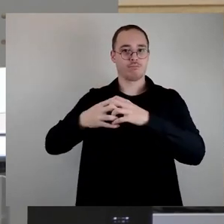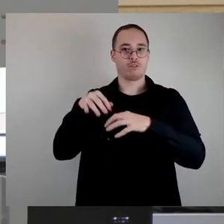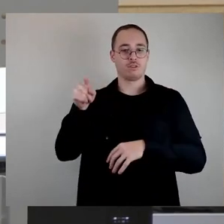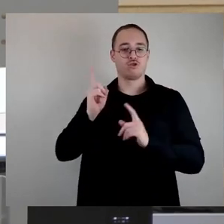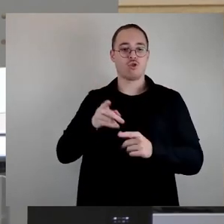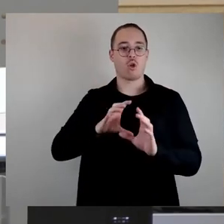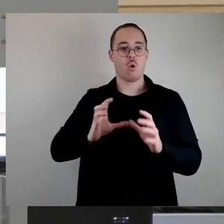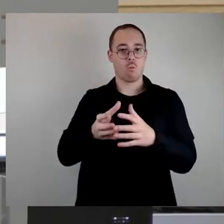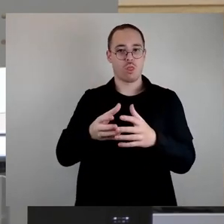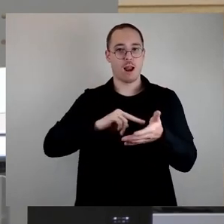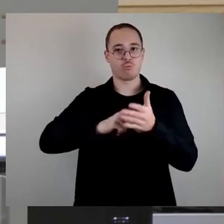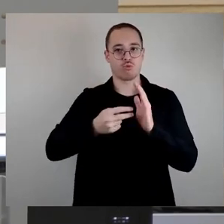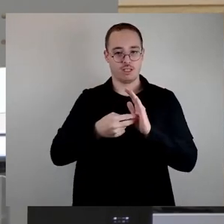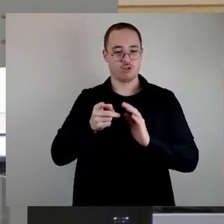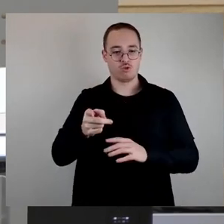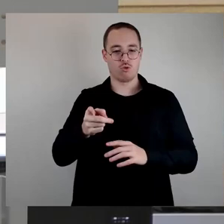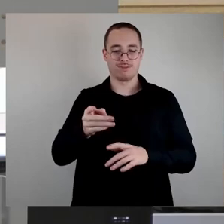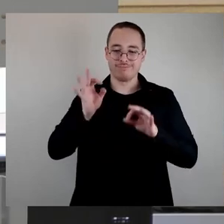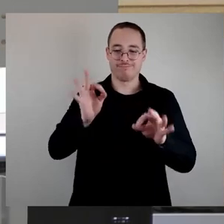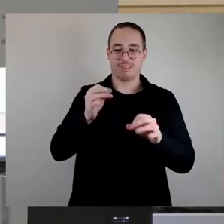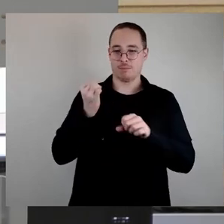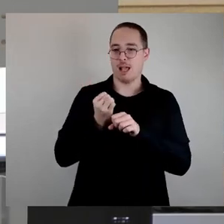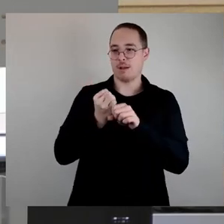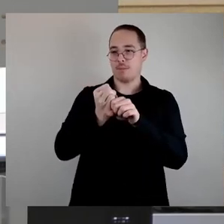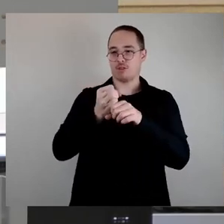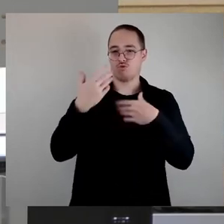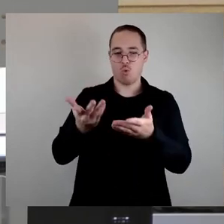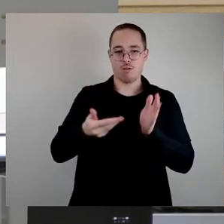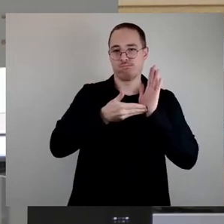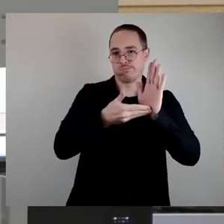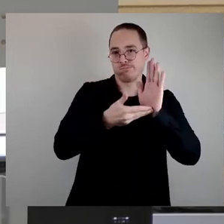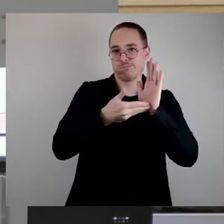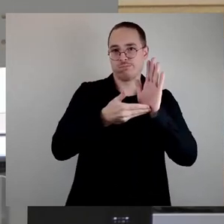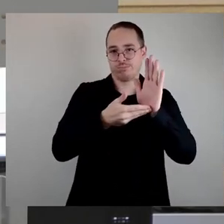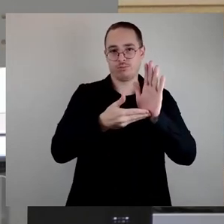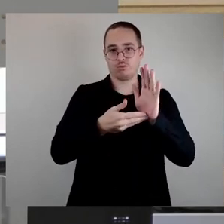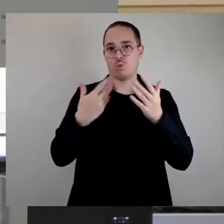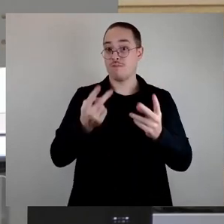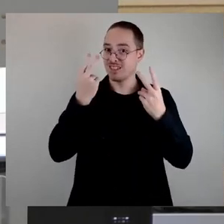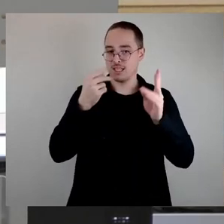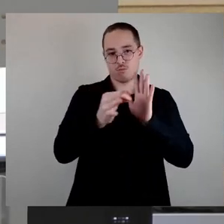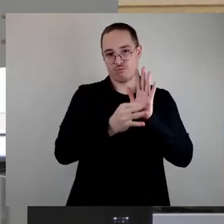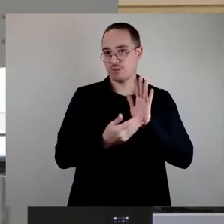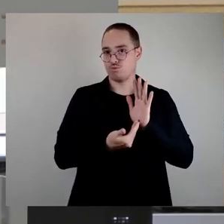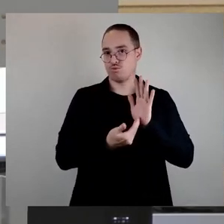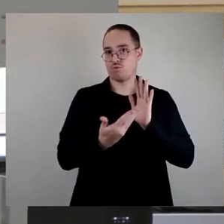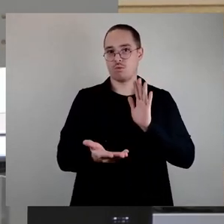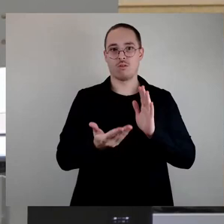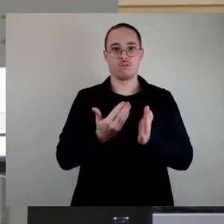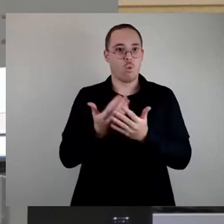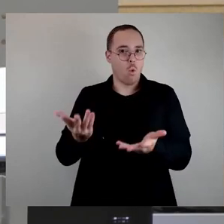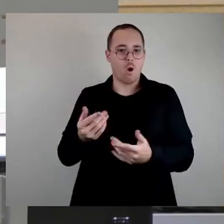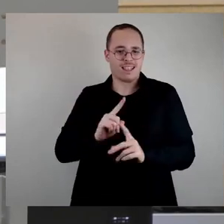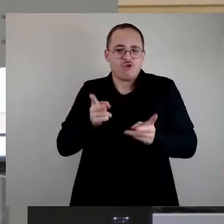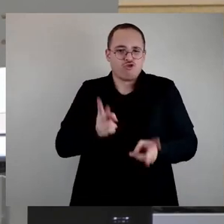auch wirklich bearbeitbare Dinge vortragen. Das ist nämlich eigentlich die Kunst. Wo, wenn man einen Missstand in der Gesellschaft entdeckt, nicht in der Stadtverwaltung,